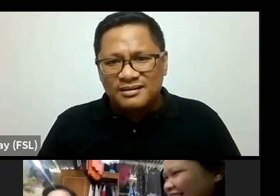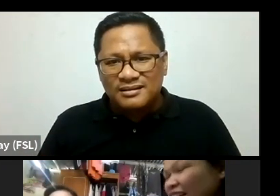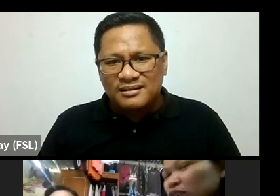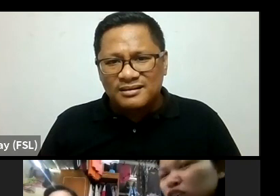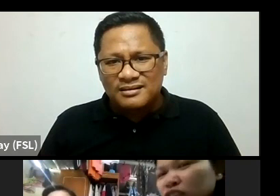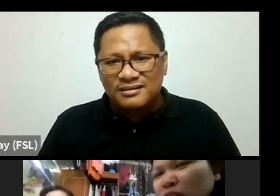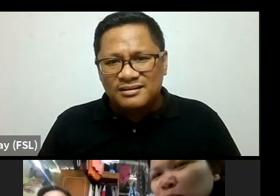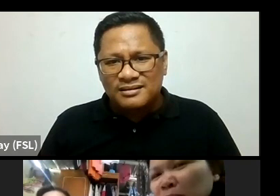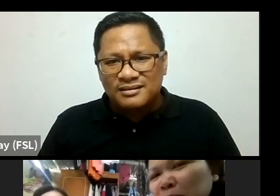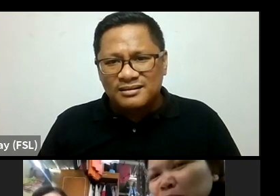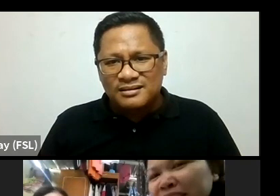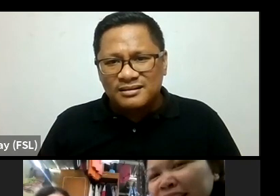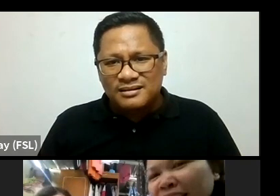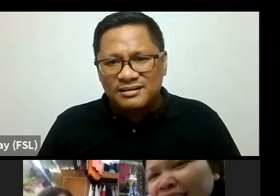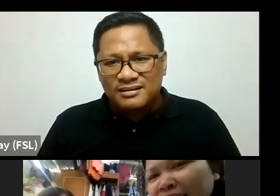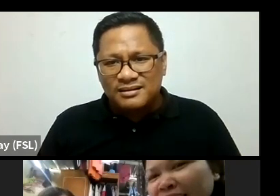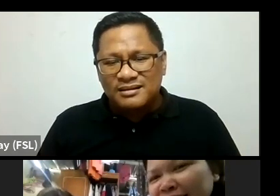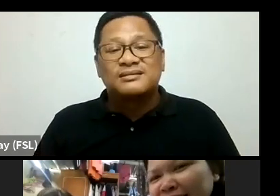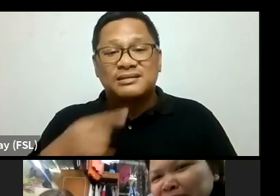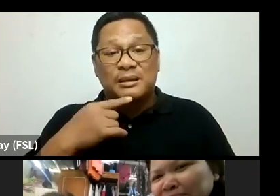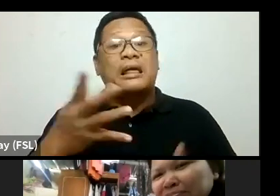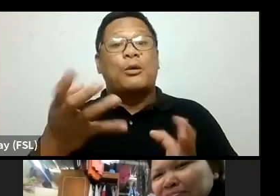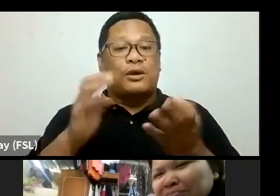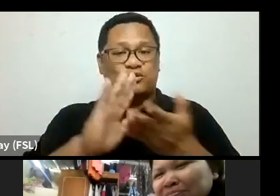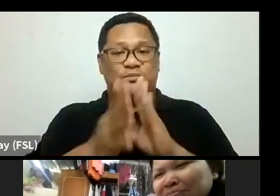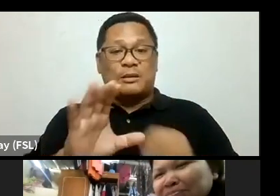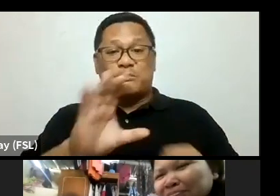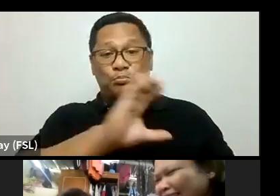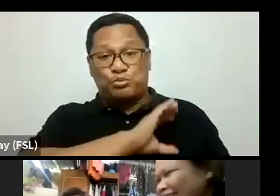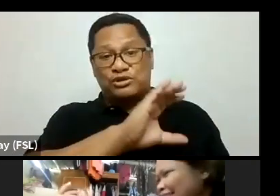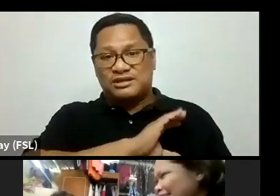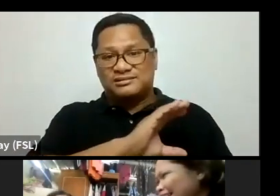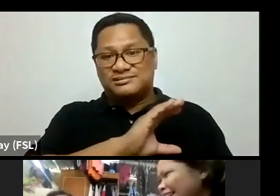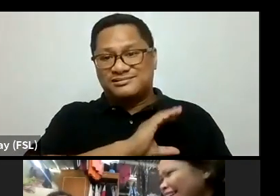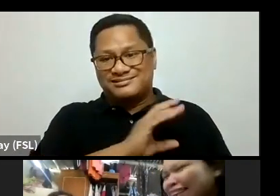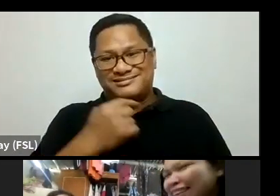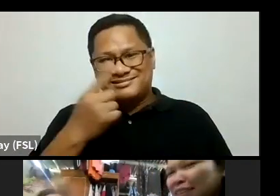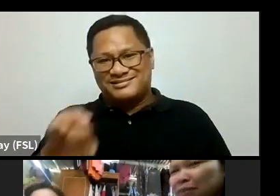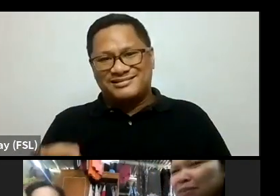Lapit ka. Kaya daw pong magpulis sana. Gustong mag?